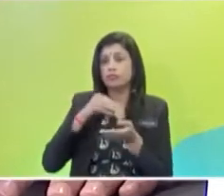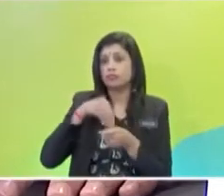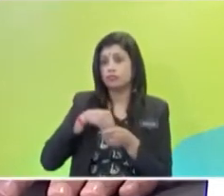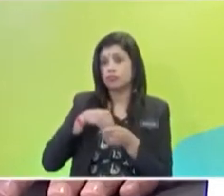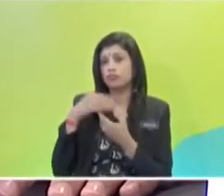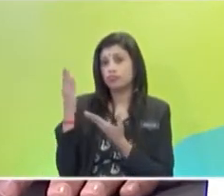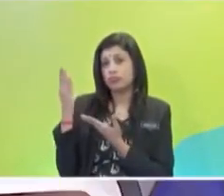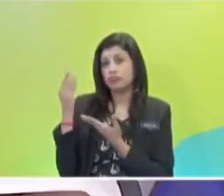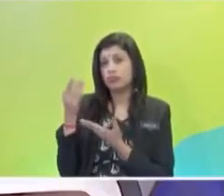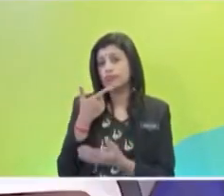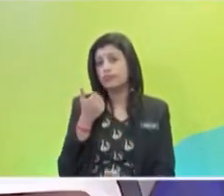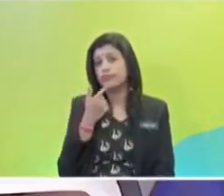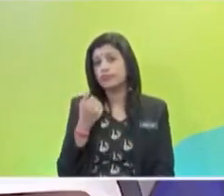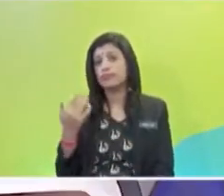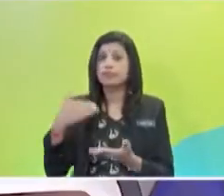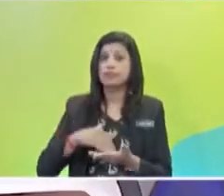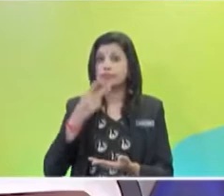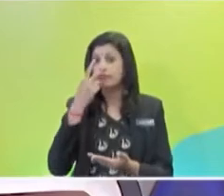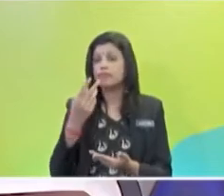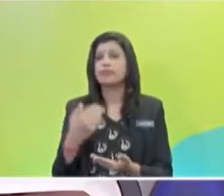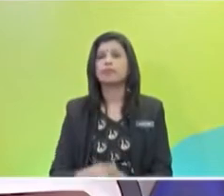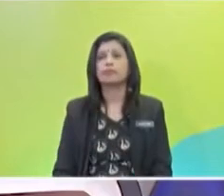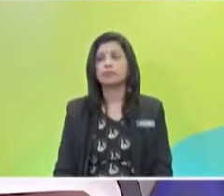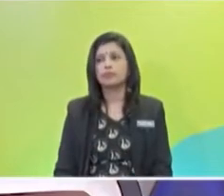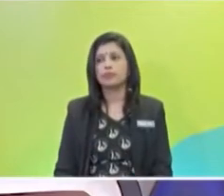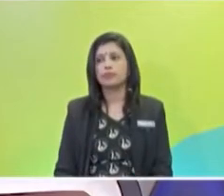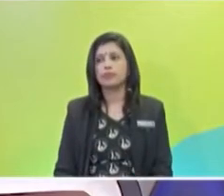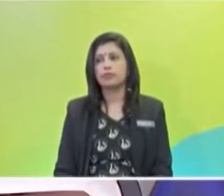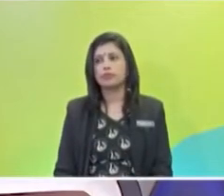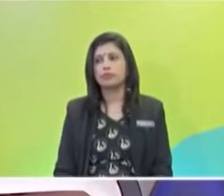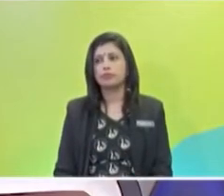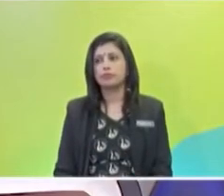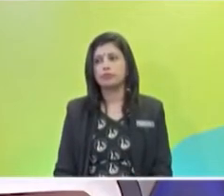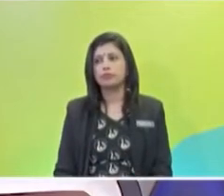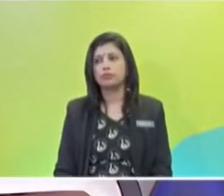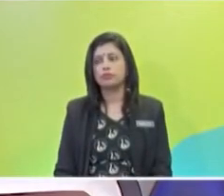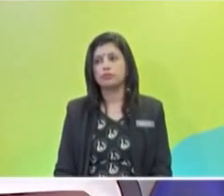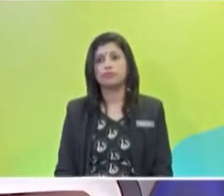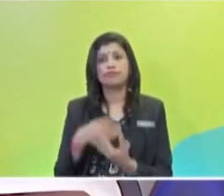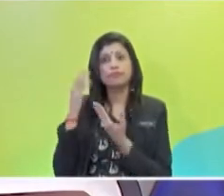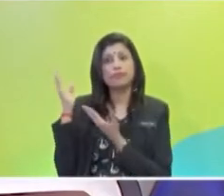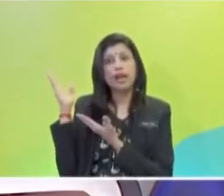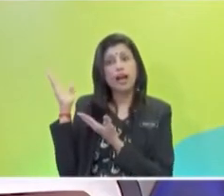Macam-macam ada. Ni baru satu. Jom kita lihat menu yang kedua. Okey.